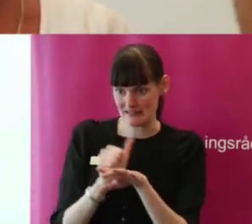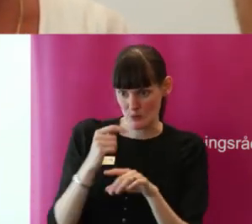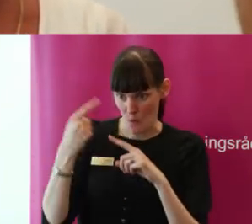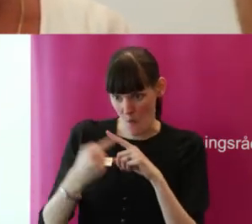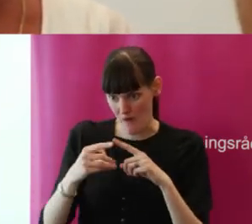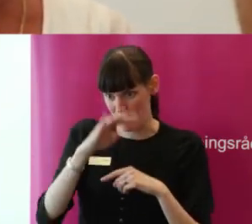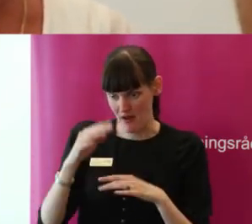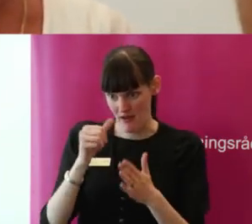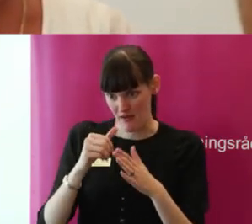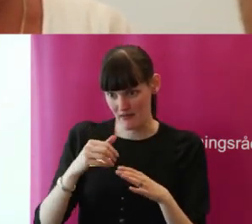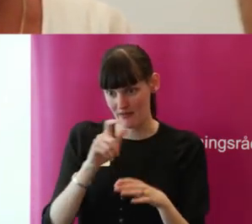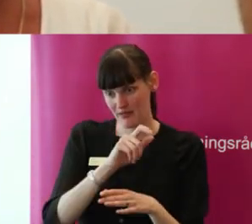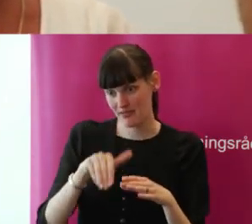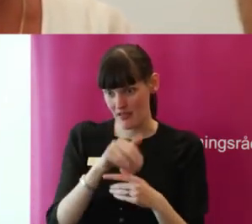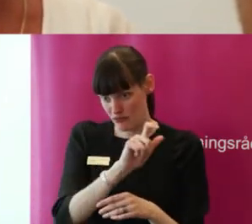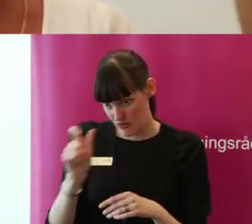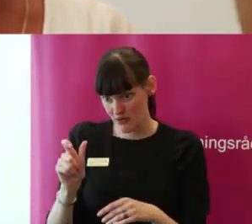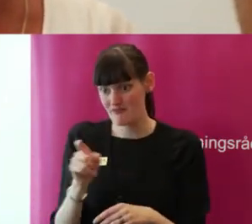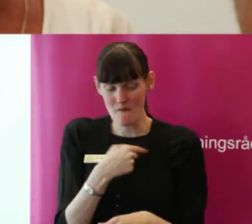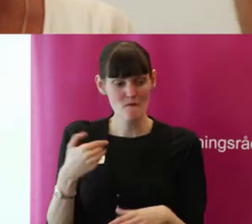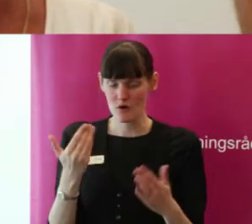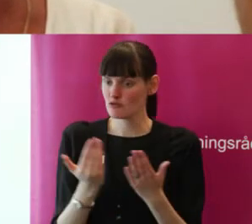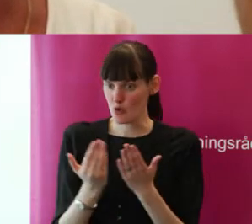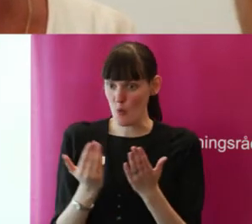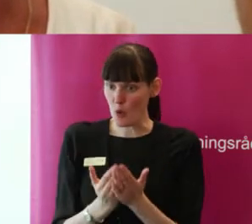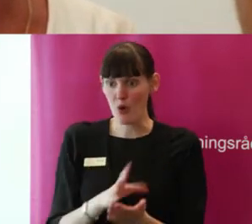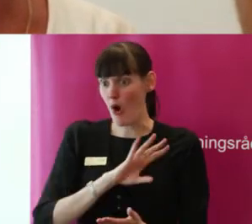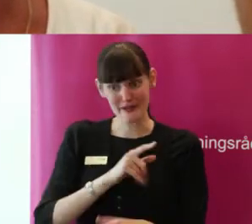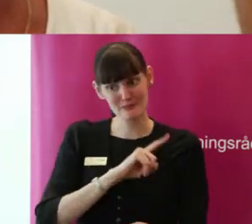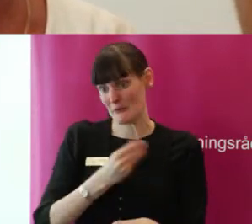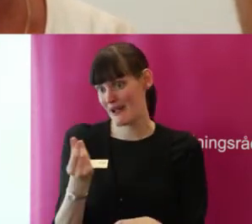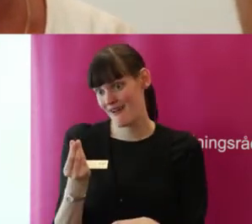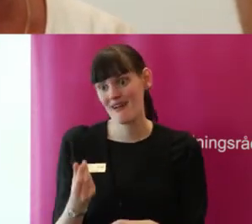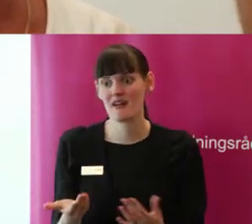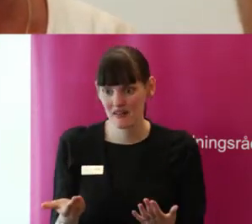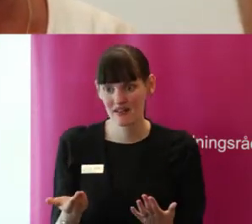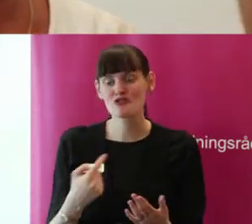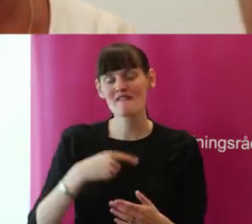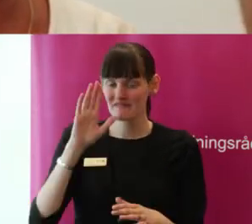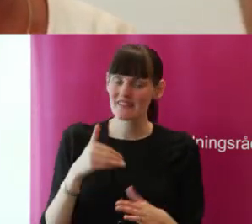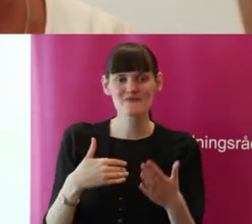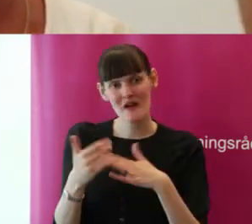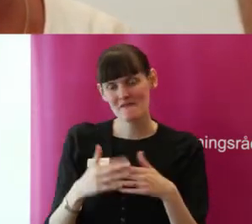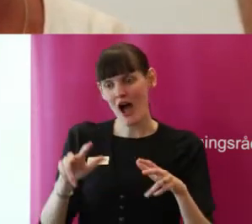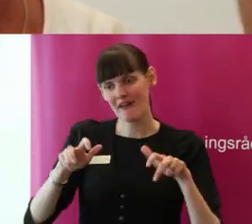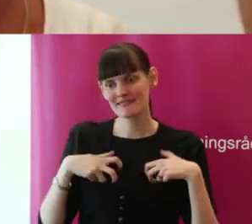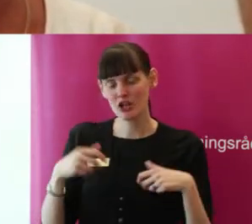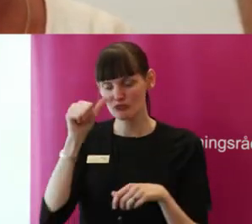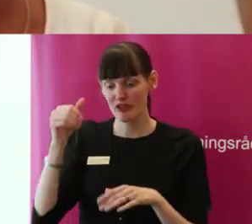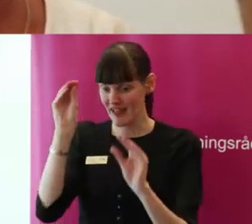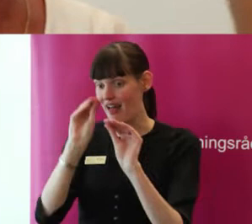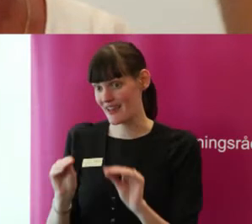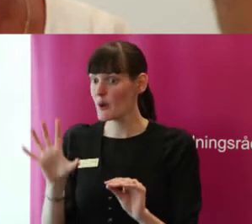våra skolor har ju tufft med pengar. Och jag vet ju varför man anställer idag gymnasielärare. Det är bara för att det inte finns